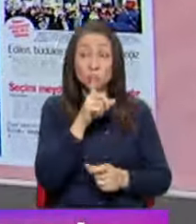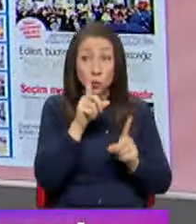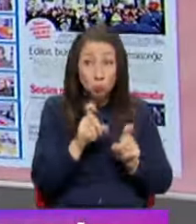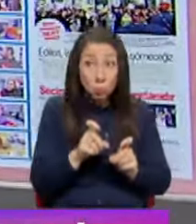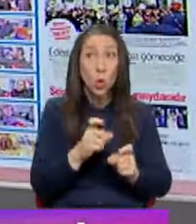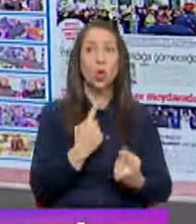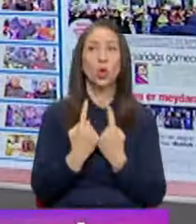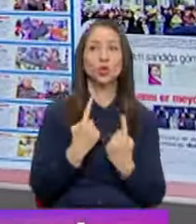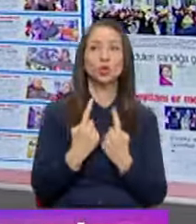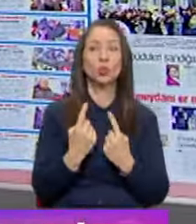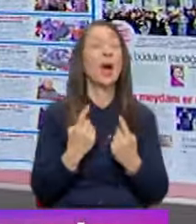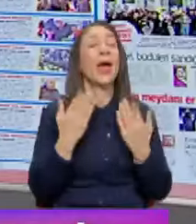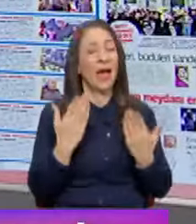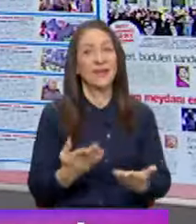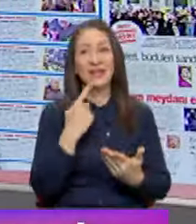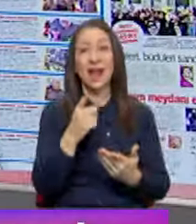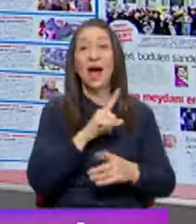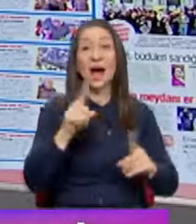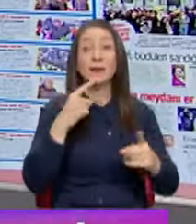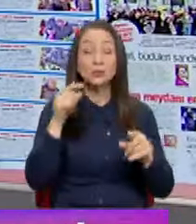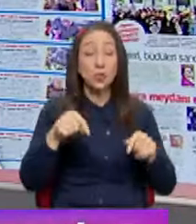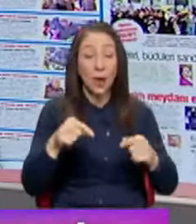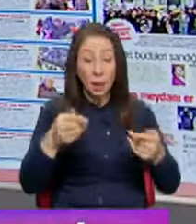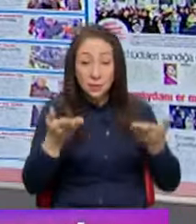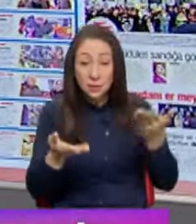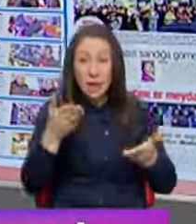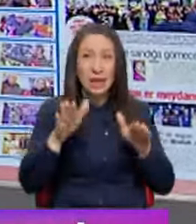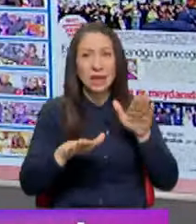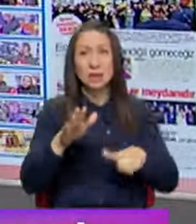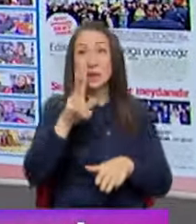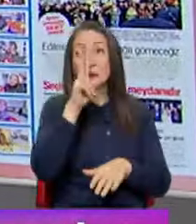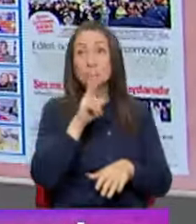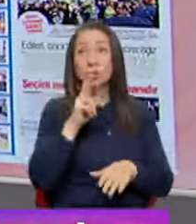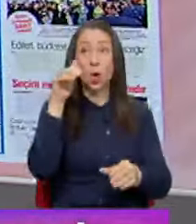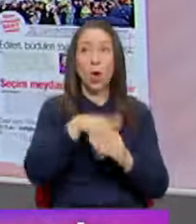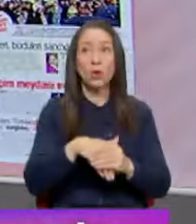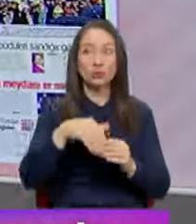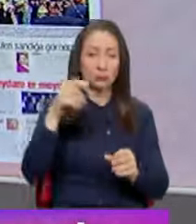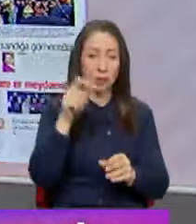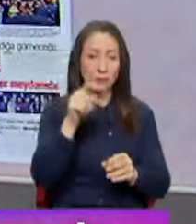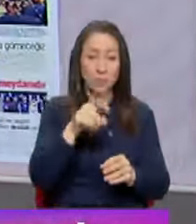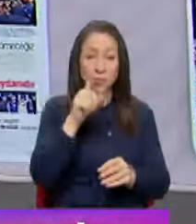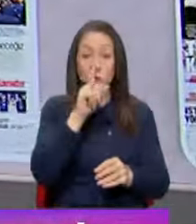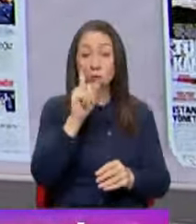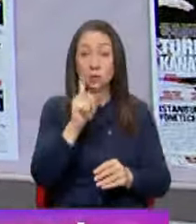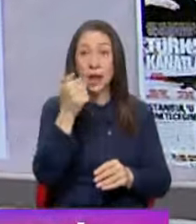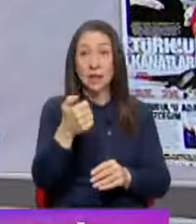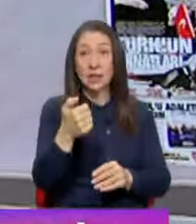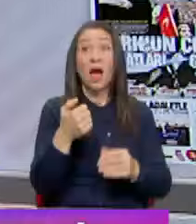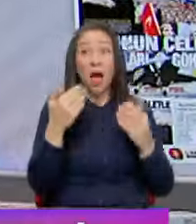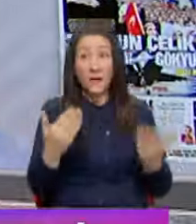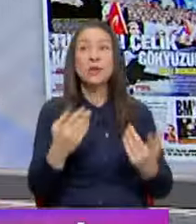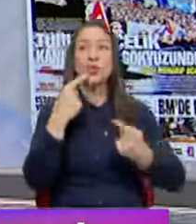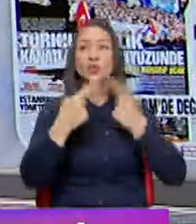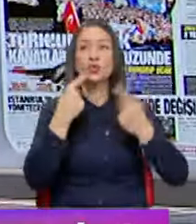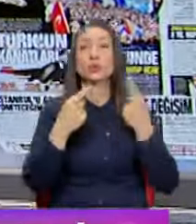mu konuşsun mu evet diyenler ve hayır diyenler şu ana kadar yaklaşık 200 oy kullanılmış 196 oy ve Evet